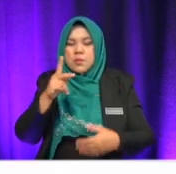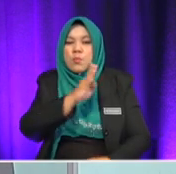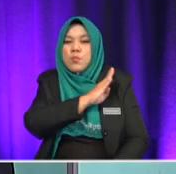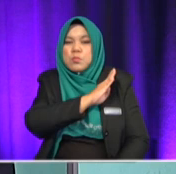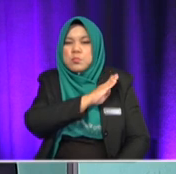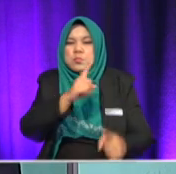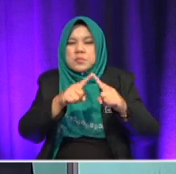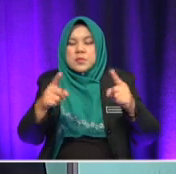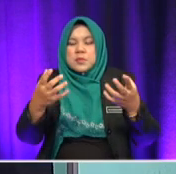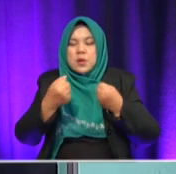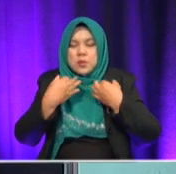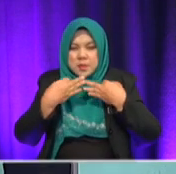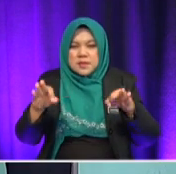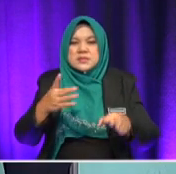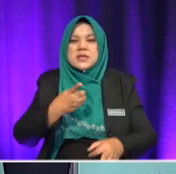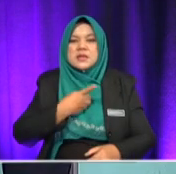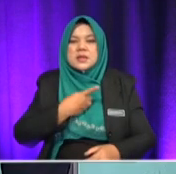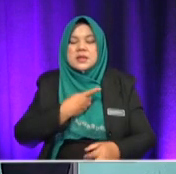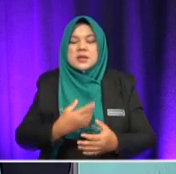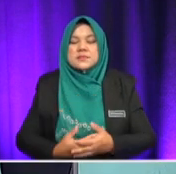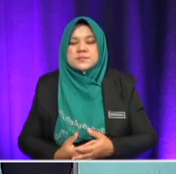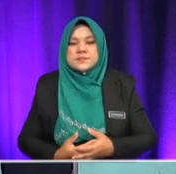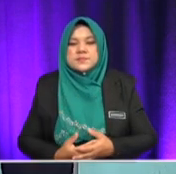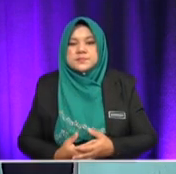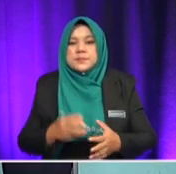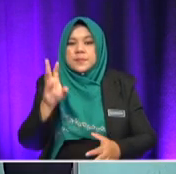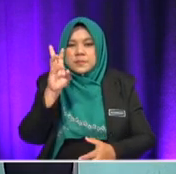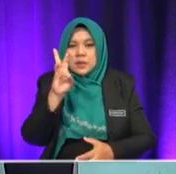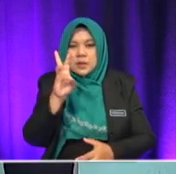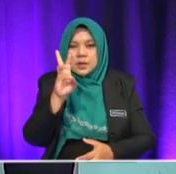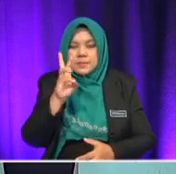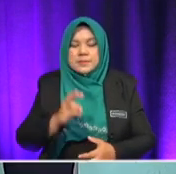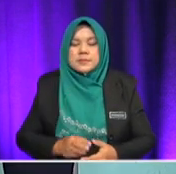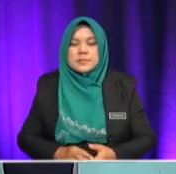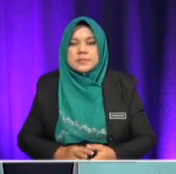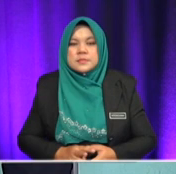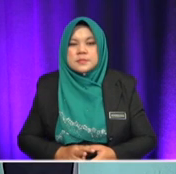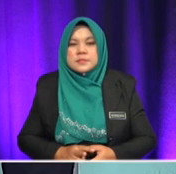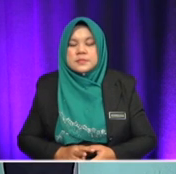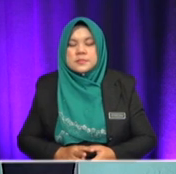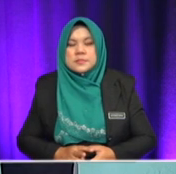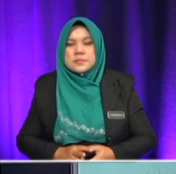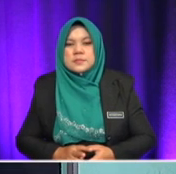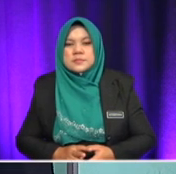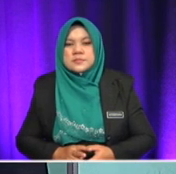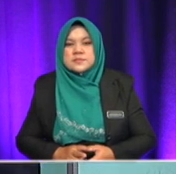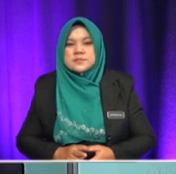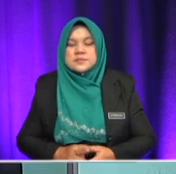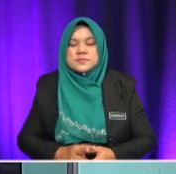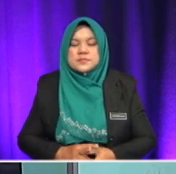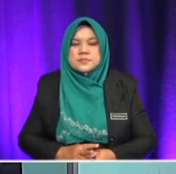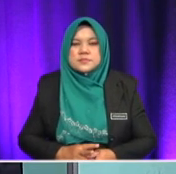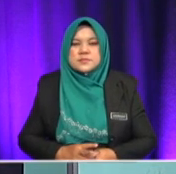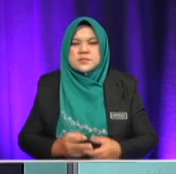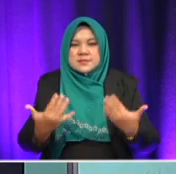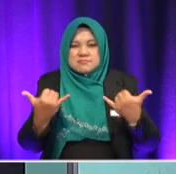oke oke kita teruskan ya oke yang keenam nah yang keenam Oke sekak nih nak Saya tidak Tengoklah Anda